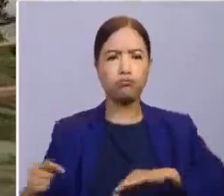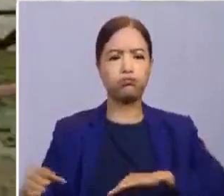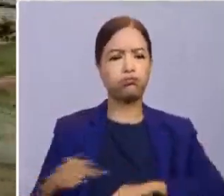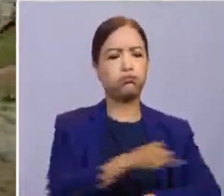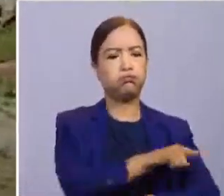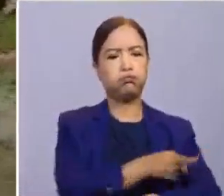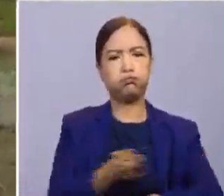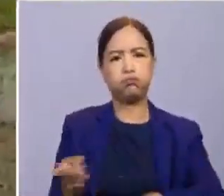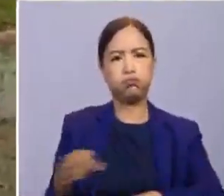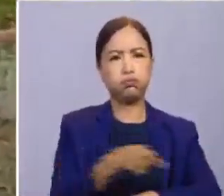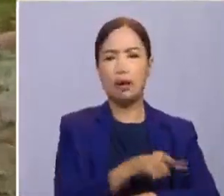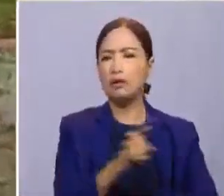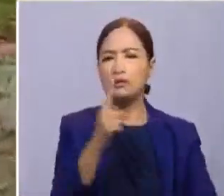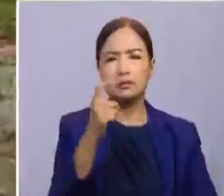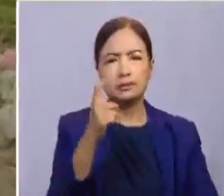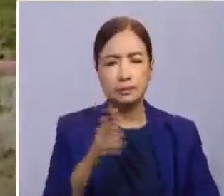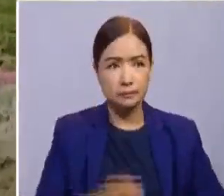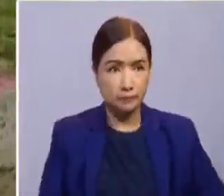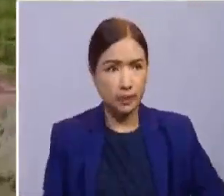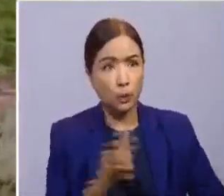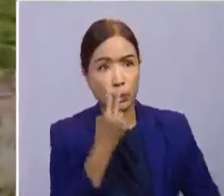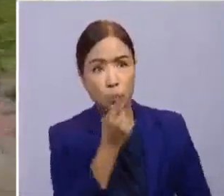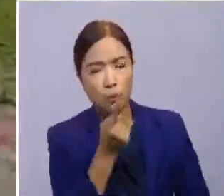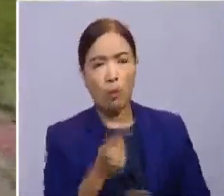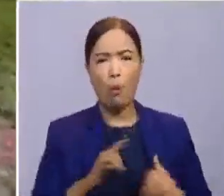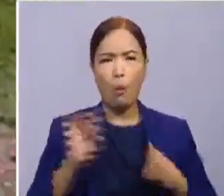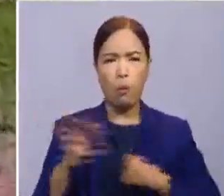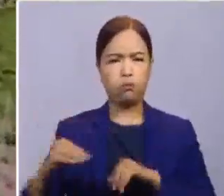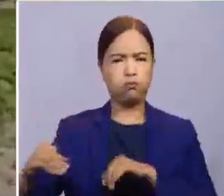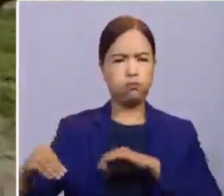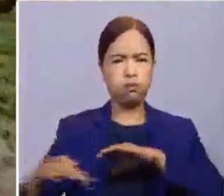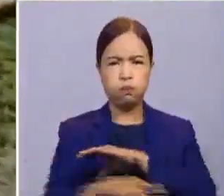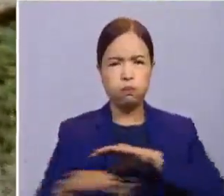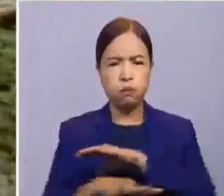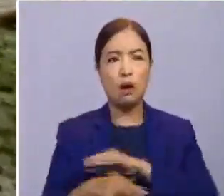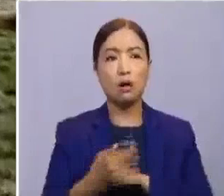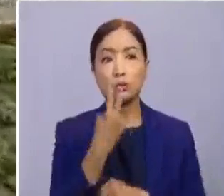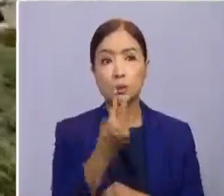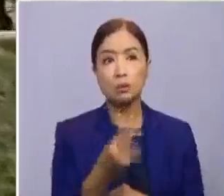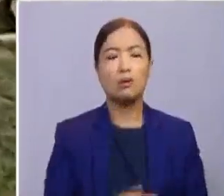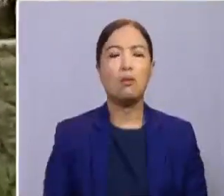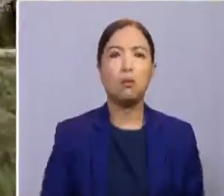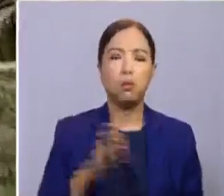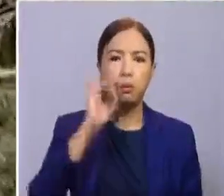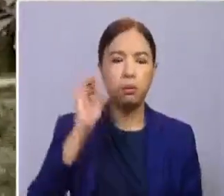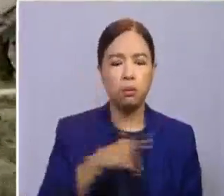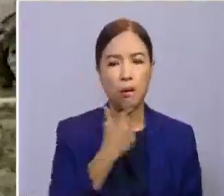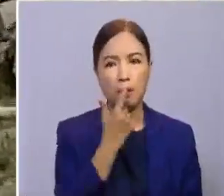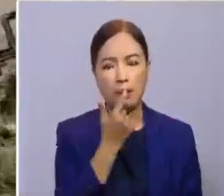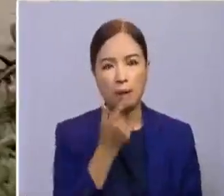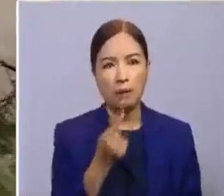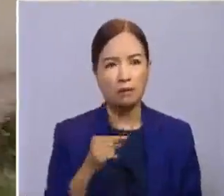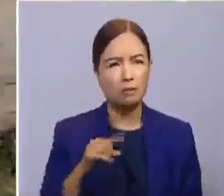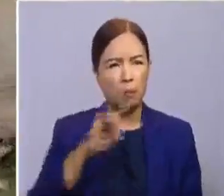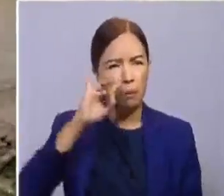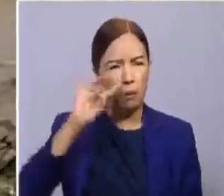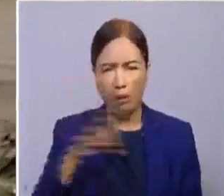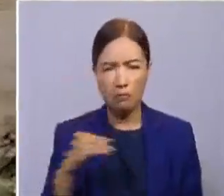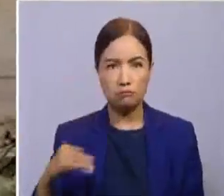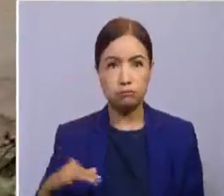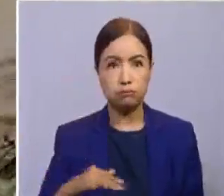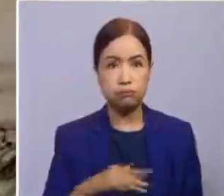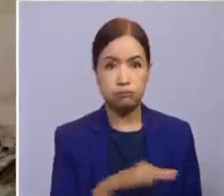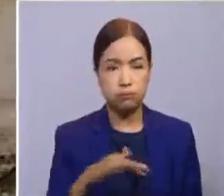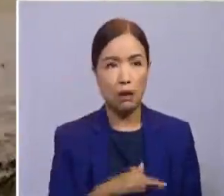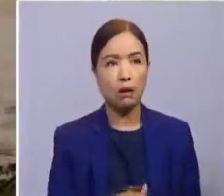ารถสัญจรผ่านไปมาได้คือถ้าดูจากความแรงของกระแสน้ำแล้วนะคะดูสิทั้งขุ่นทั้งแดงแบบนี้แล้วนี่คอสะพ